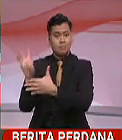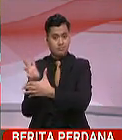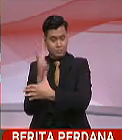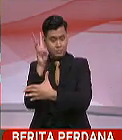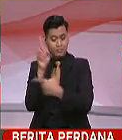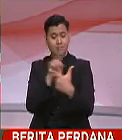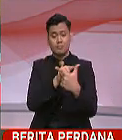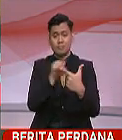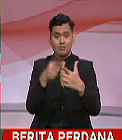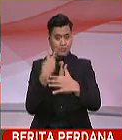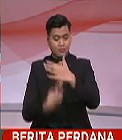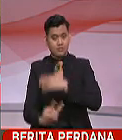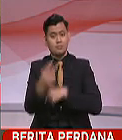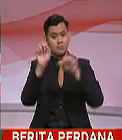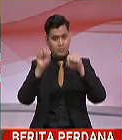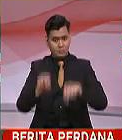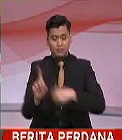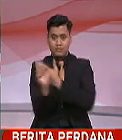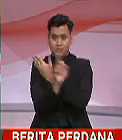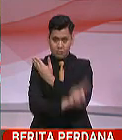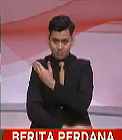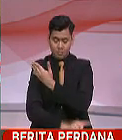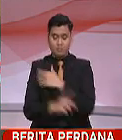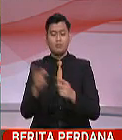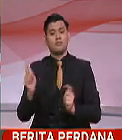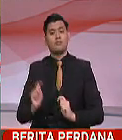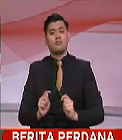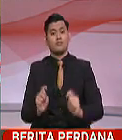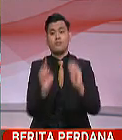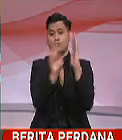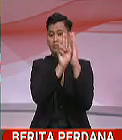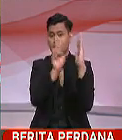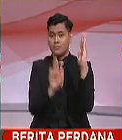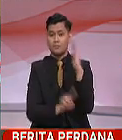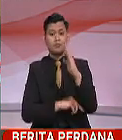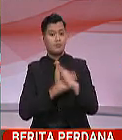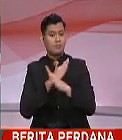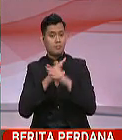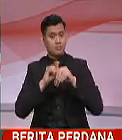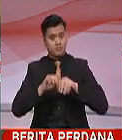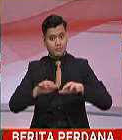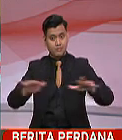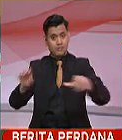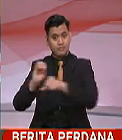sekali. Tegas Dato' Sri Dr. Adham, tindakan undang-undang lebih bersifat mencegah penularan